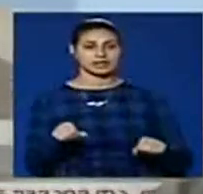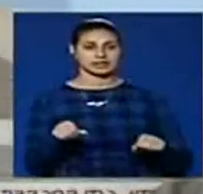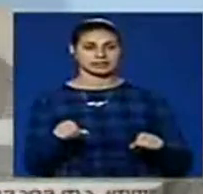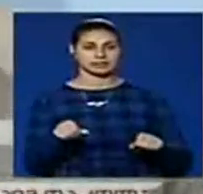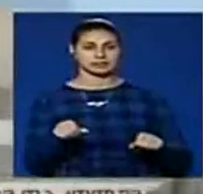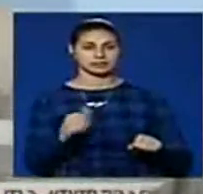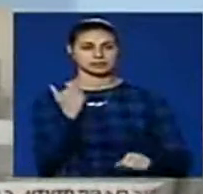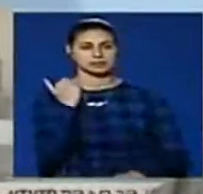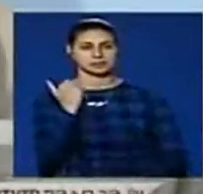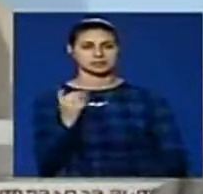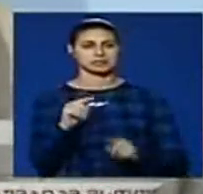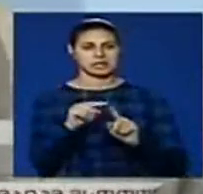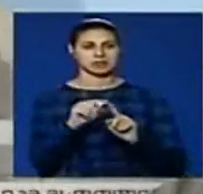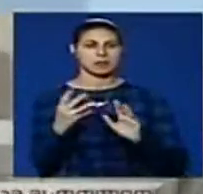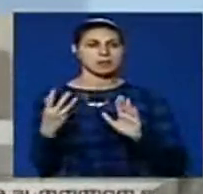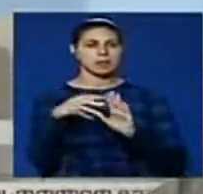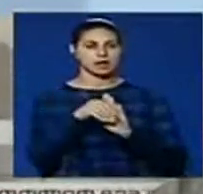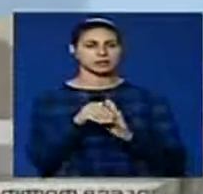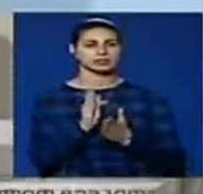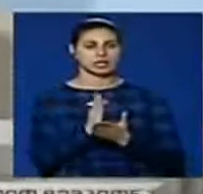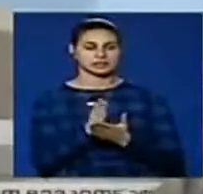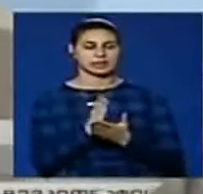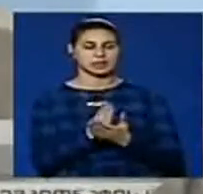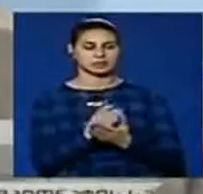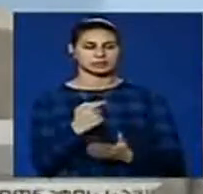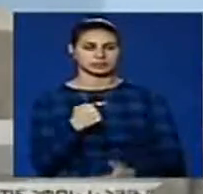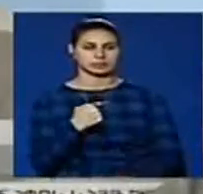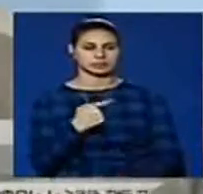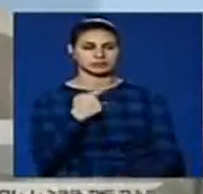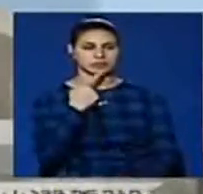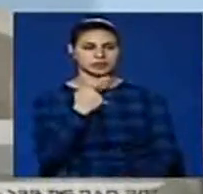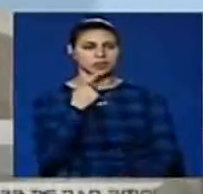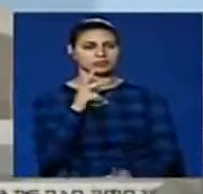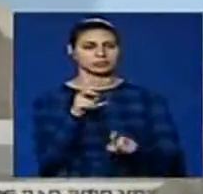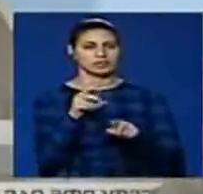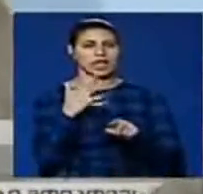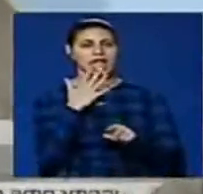სედმის ფარგლებში არსებობს, გვაძლევს ევროპის